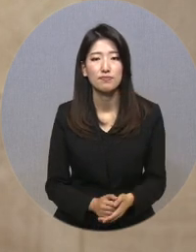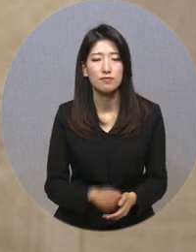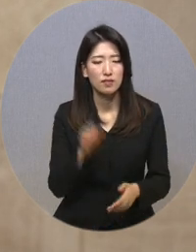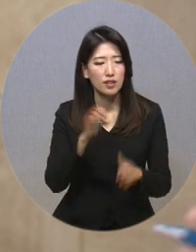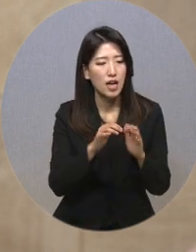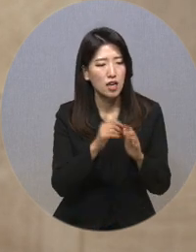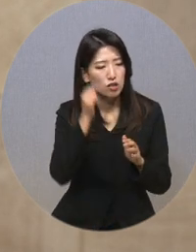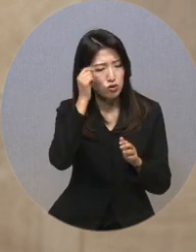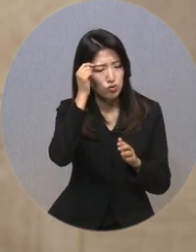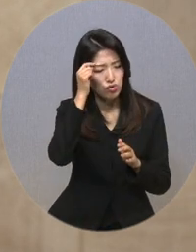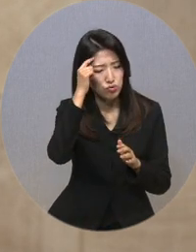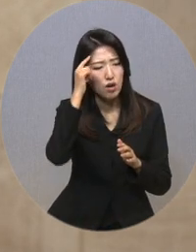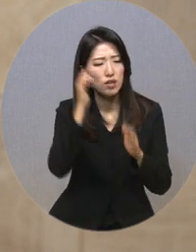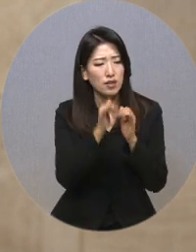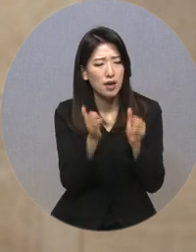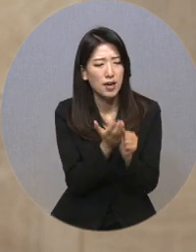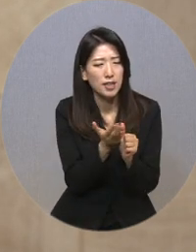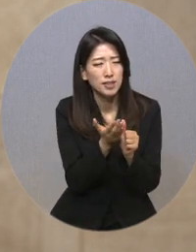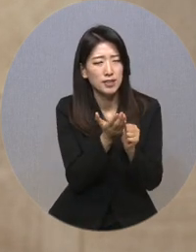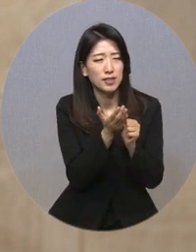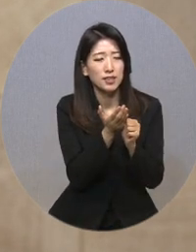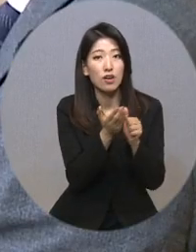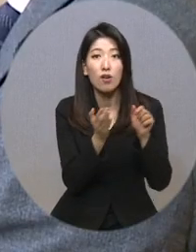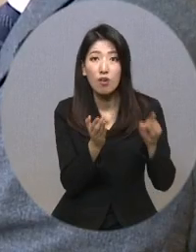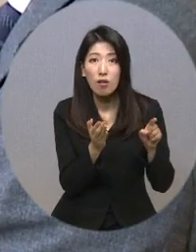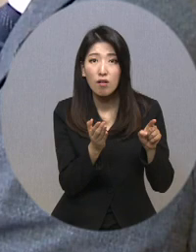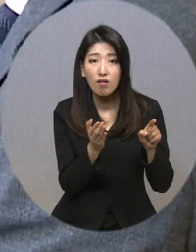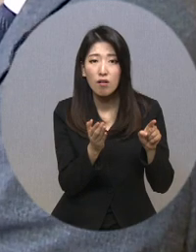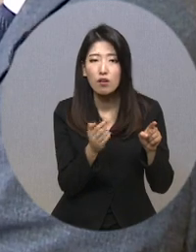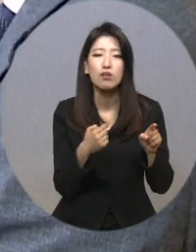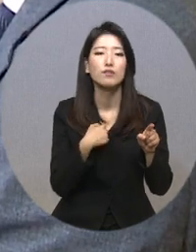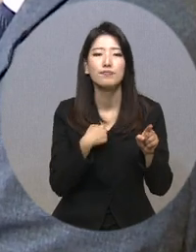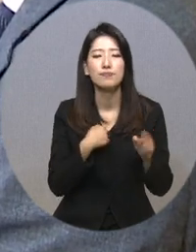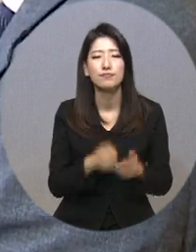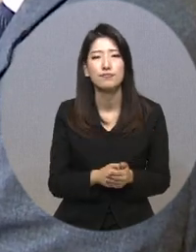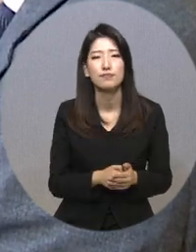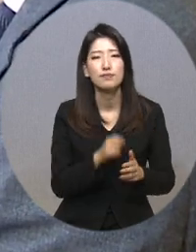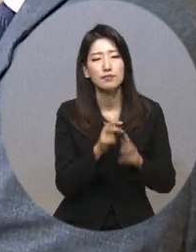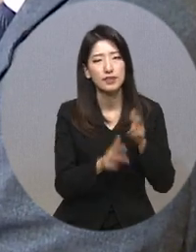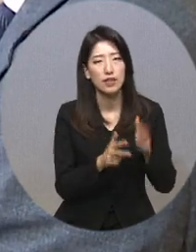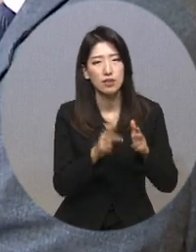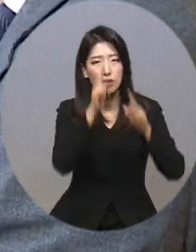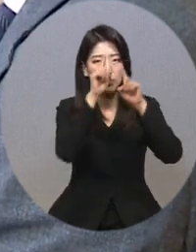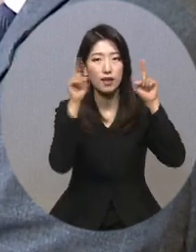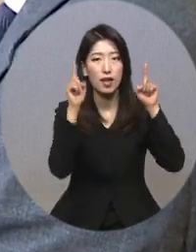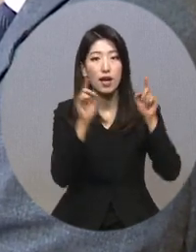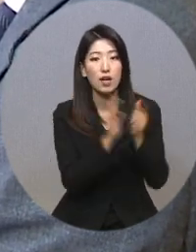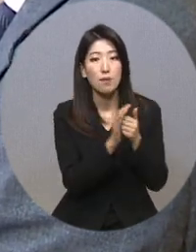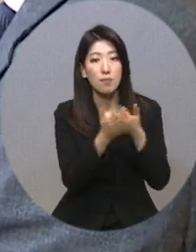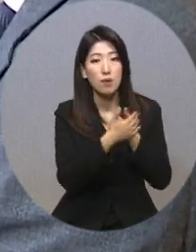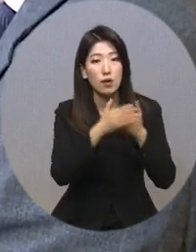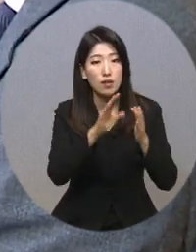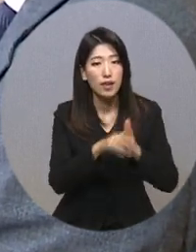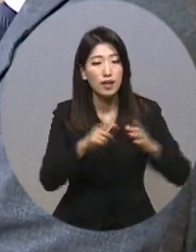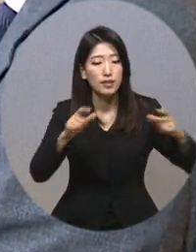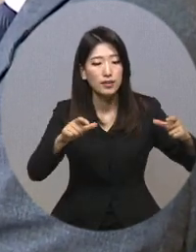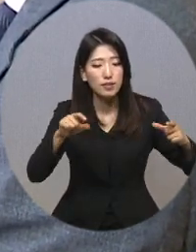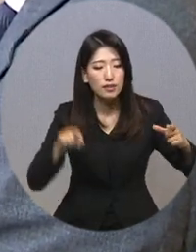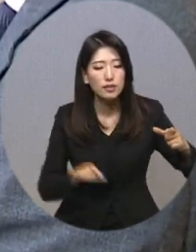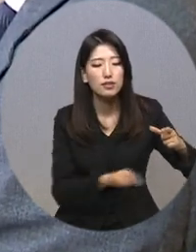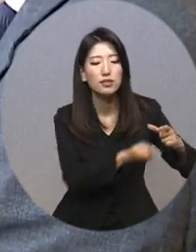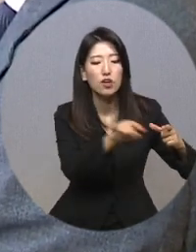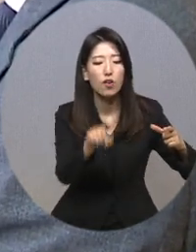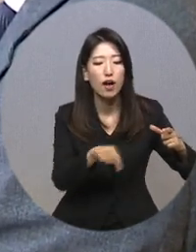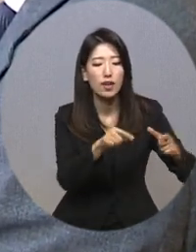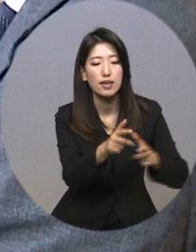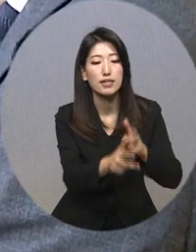네. 인력 양성에서만 세 가지 프로그램을 한번 샘플로만 말씀을 드릴게요. 네. 저희 산업협력에서 일단 먼저 첫 번째는 지역산업체와 연계하는 어떤 인력 양성을